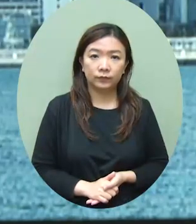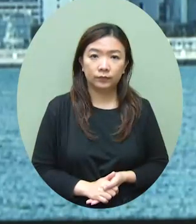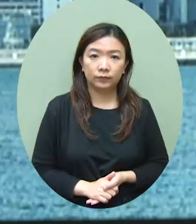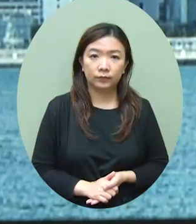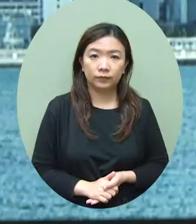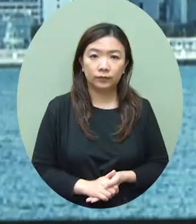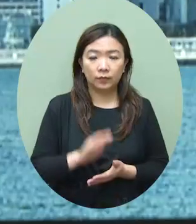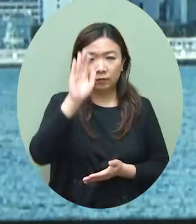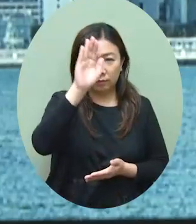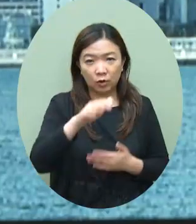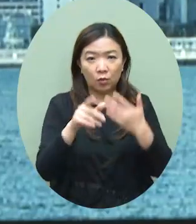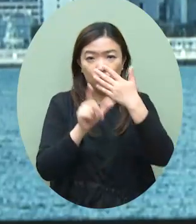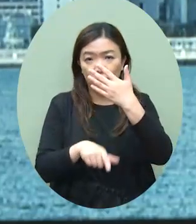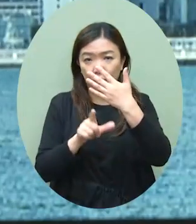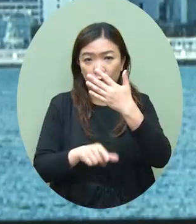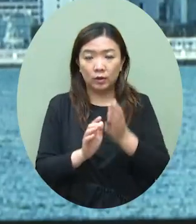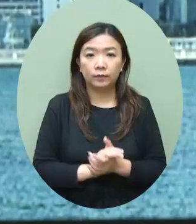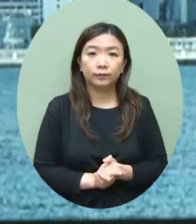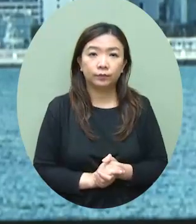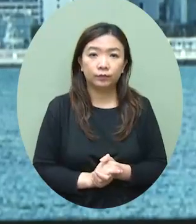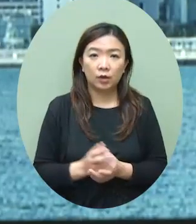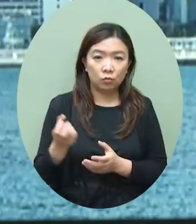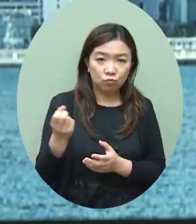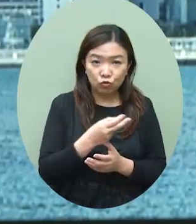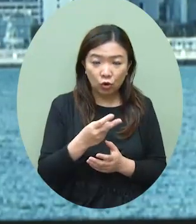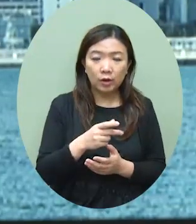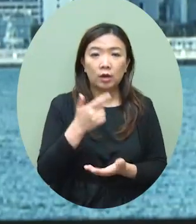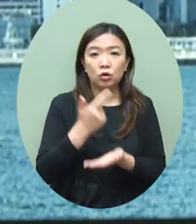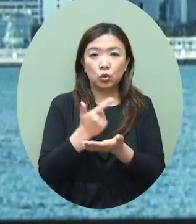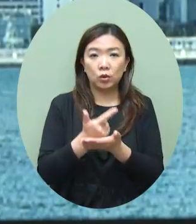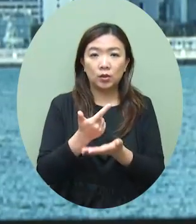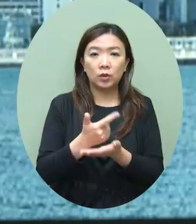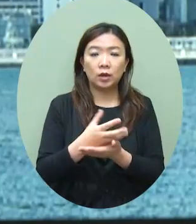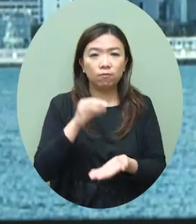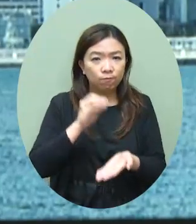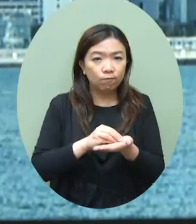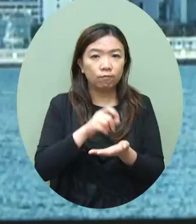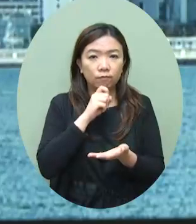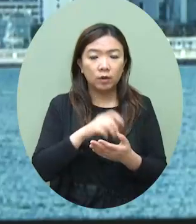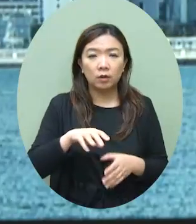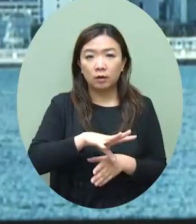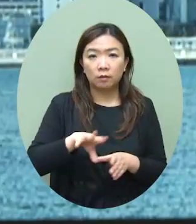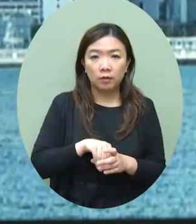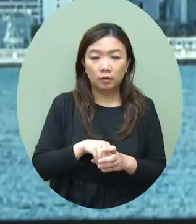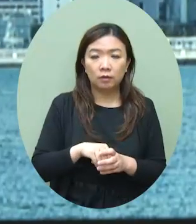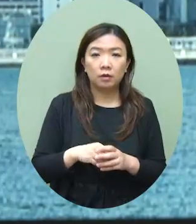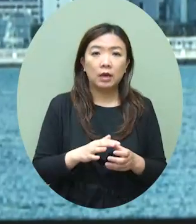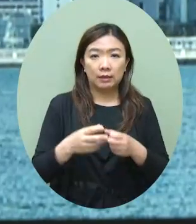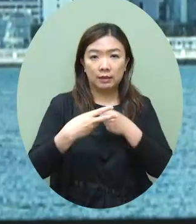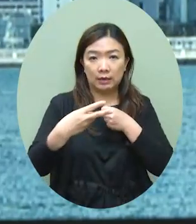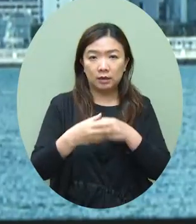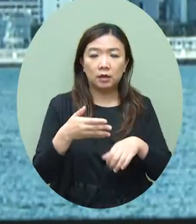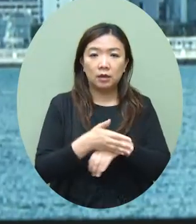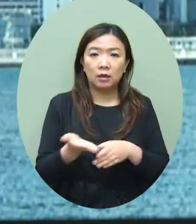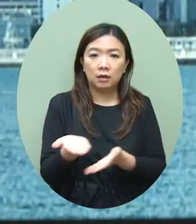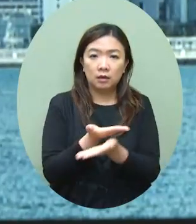嚟緊5月咧，我哋都仲有一啲嘅重要嘅決定要做嘅，咁就係包括第二階段嘅社交